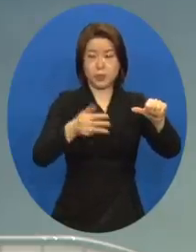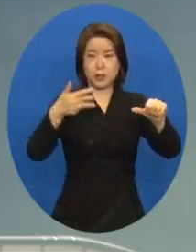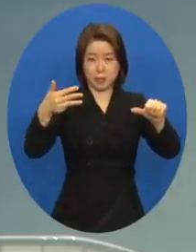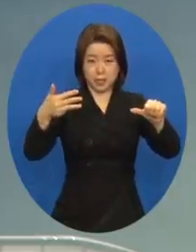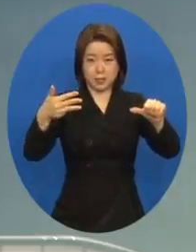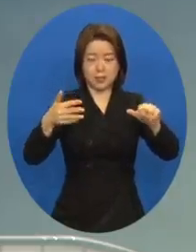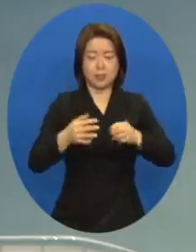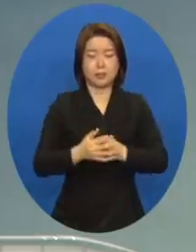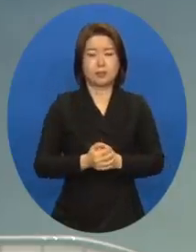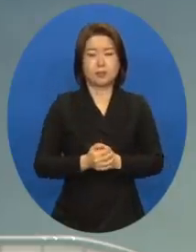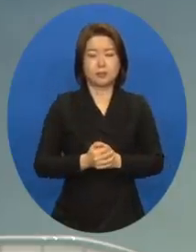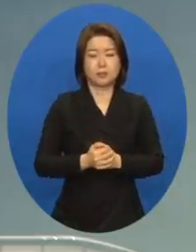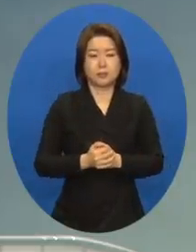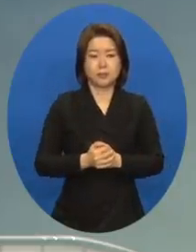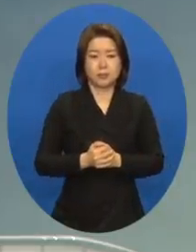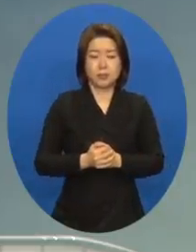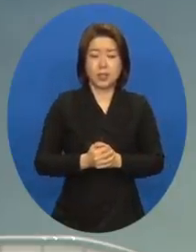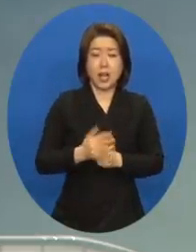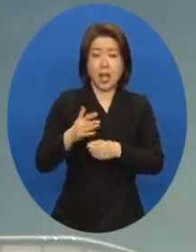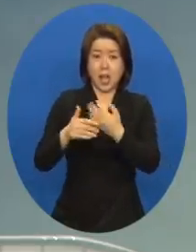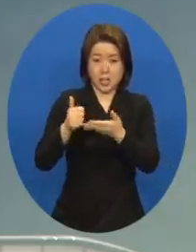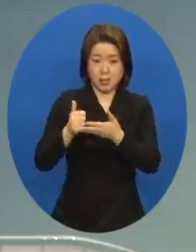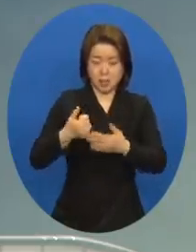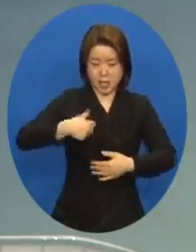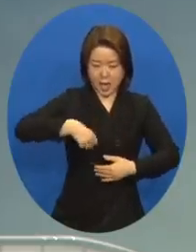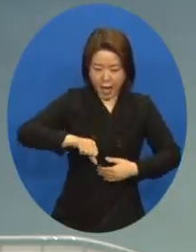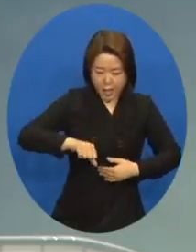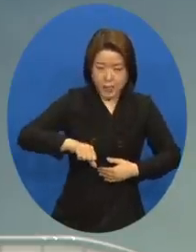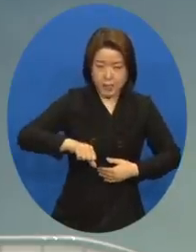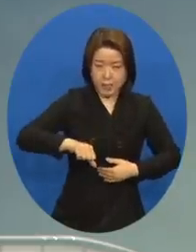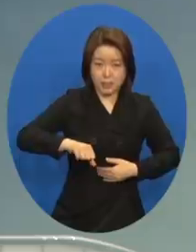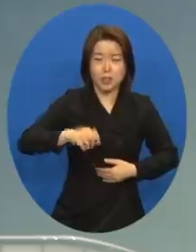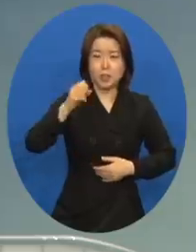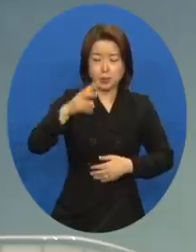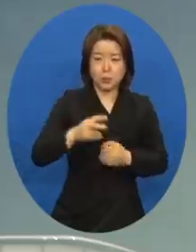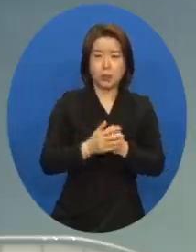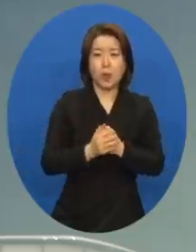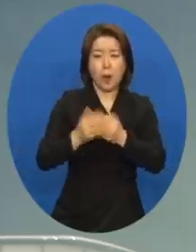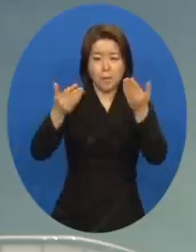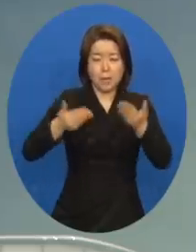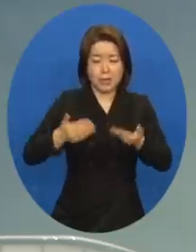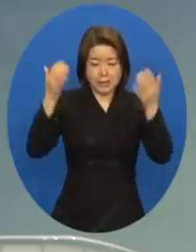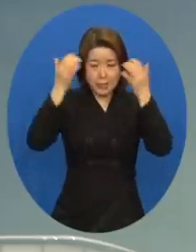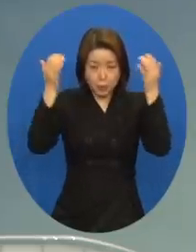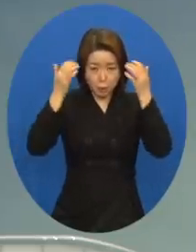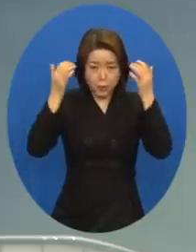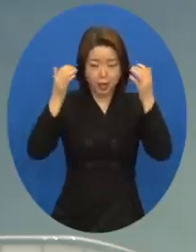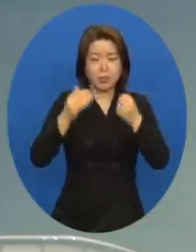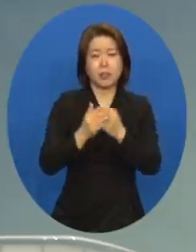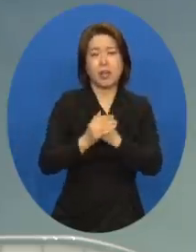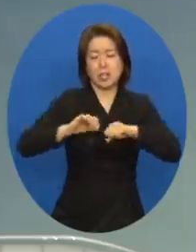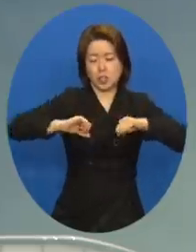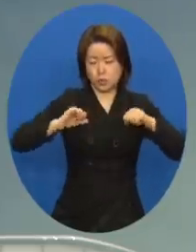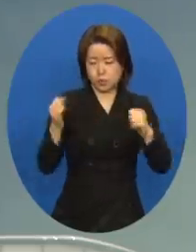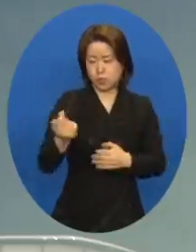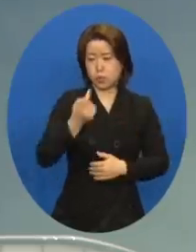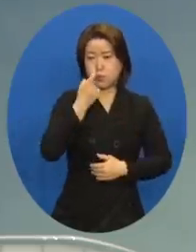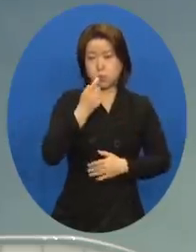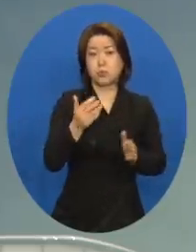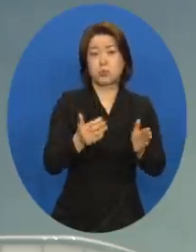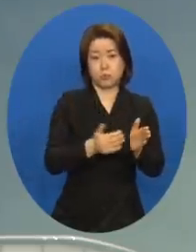말씀에 8절 9절에 보면 그가 아들이시면서도 받으신 고난으로 순종함을